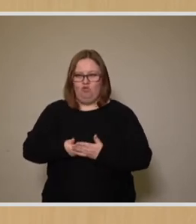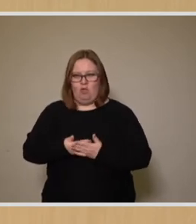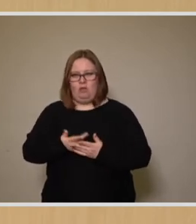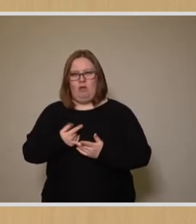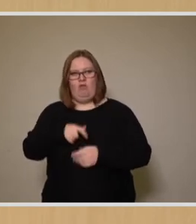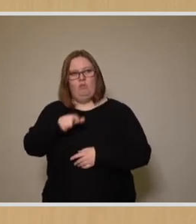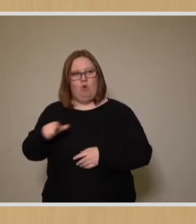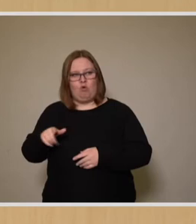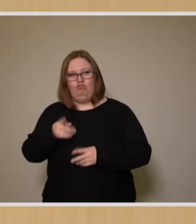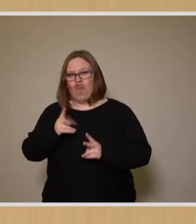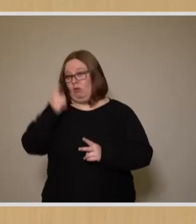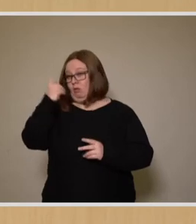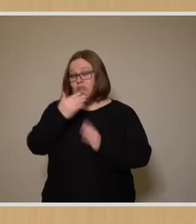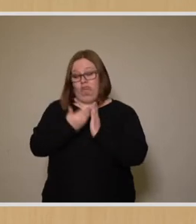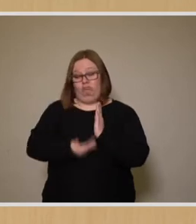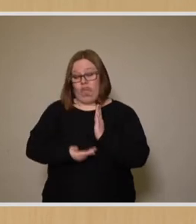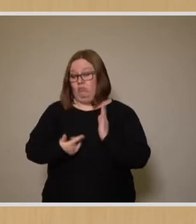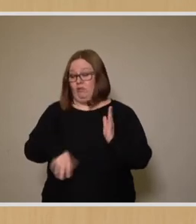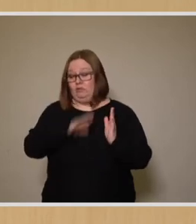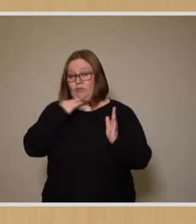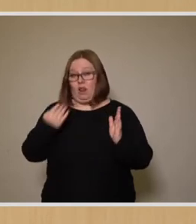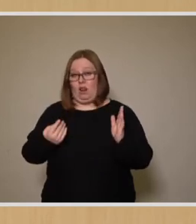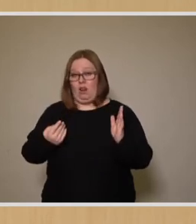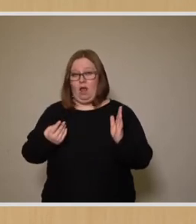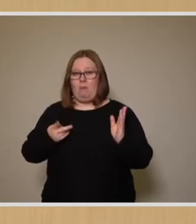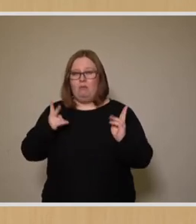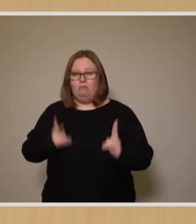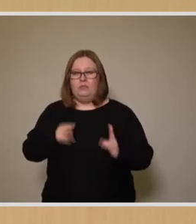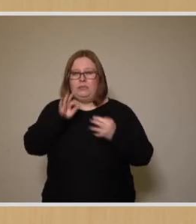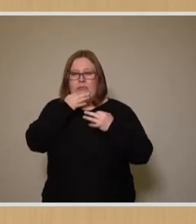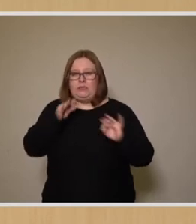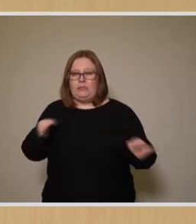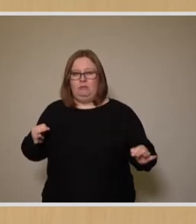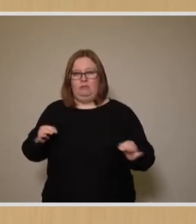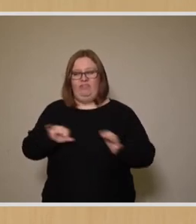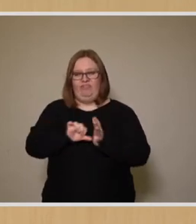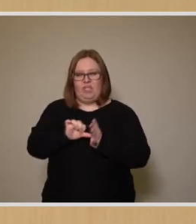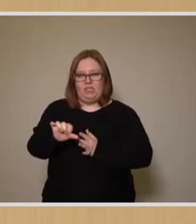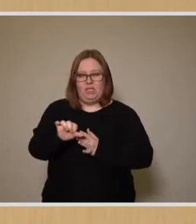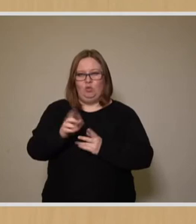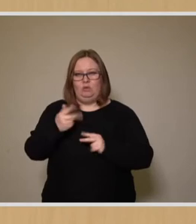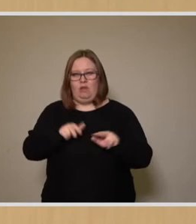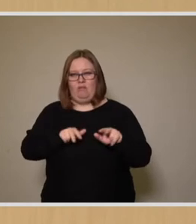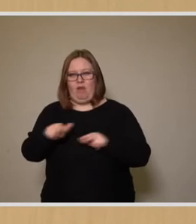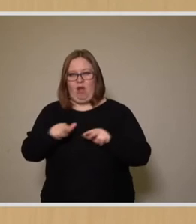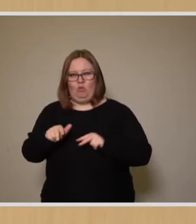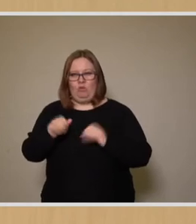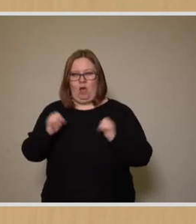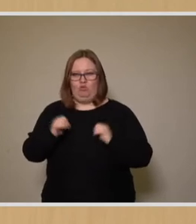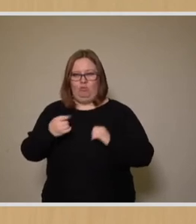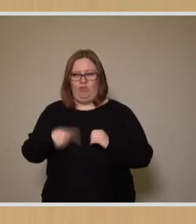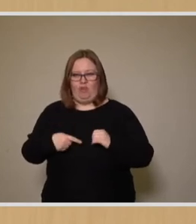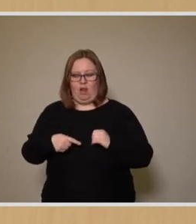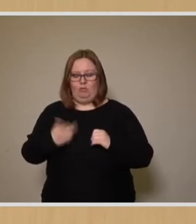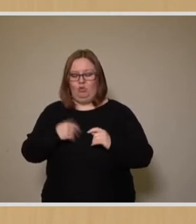der Vergangenheit viele, auch aktuell, jedoch ohne einen konkret ausfinanzierten und in der Verwaltung abgestimmten Vorschlag. Sind das alles